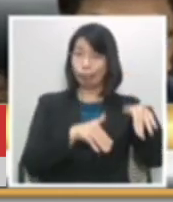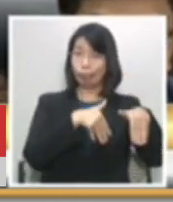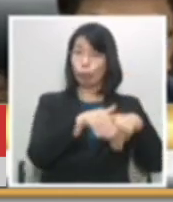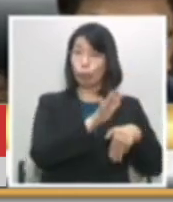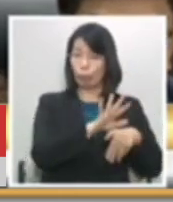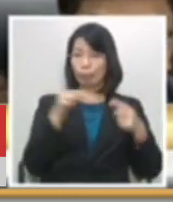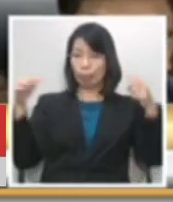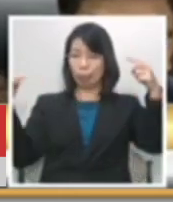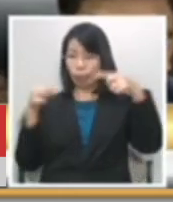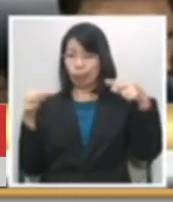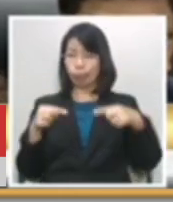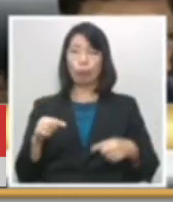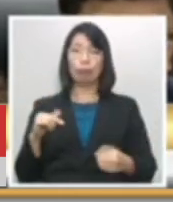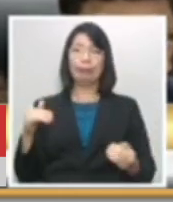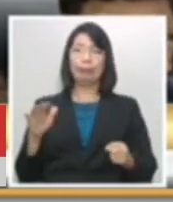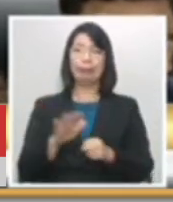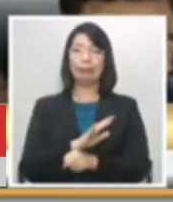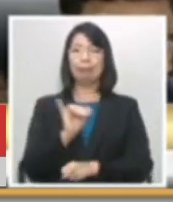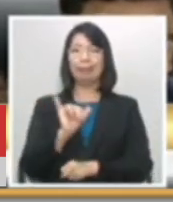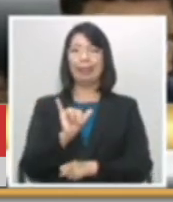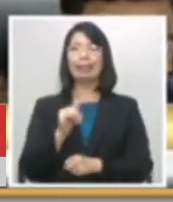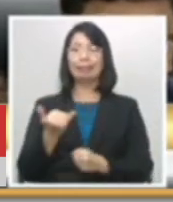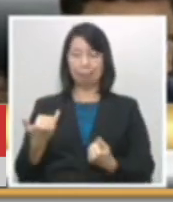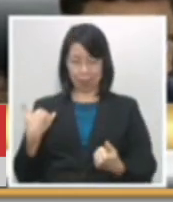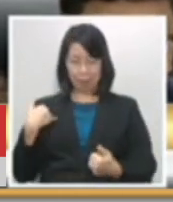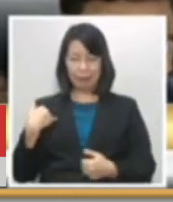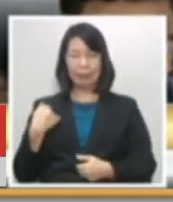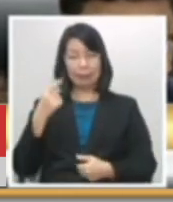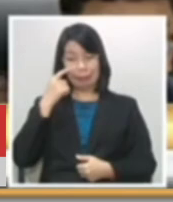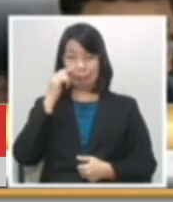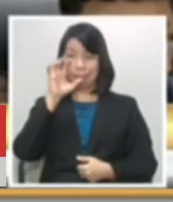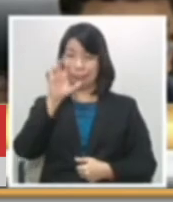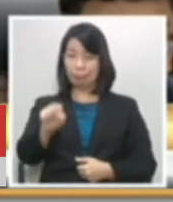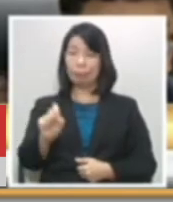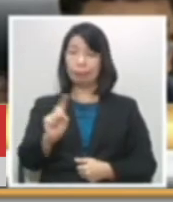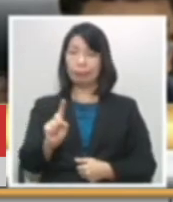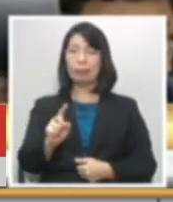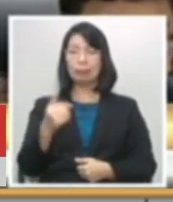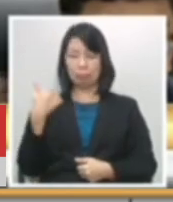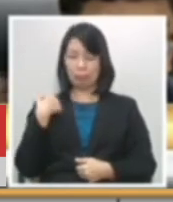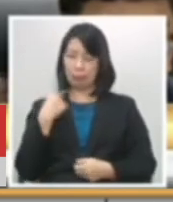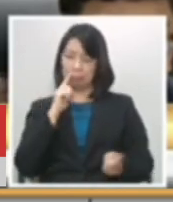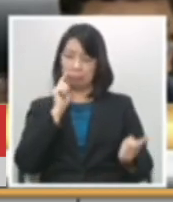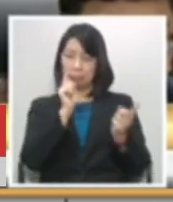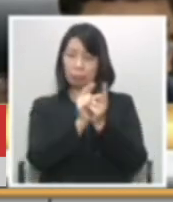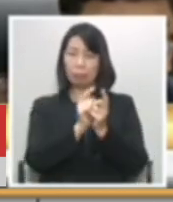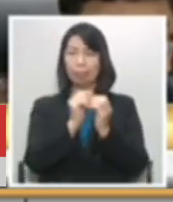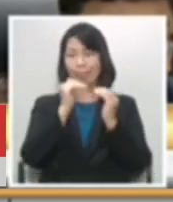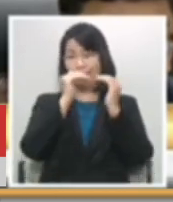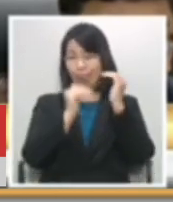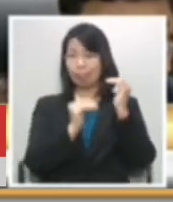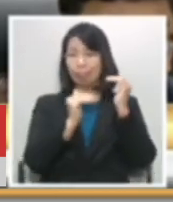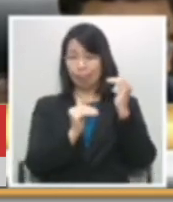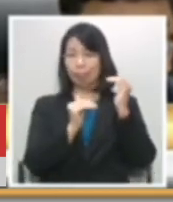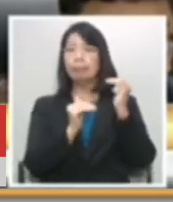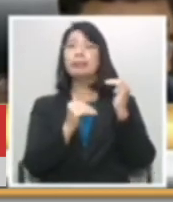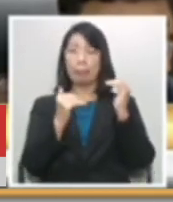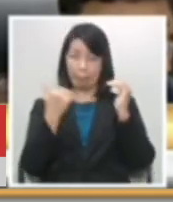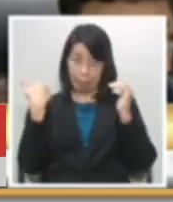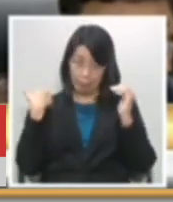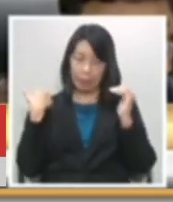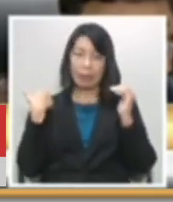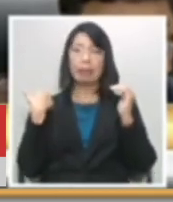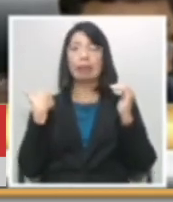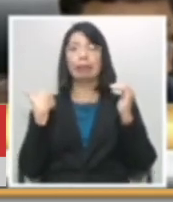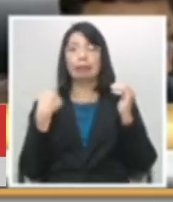มตั้งข้อสังเกตในเรื่องของความเหลื่อมล้ำโดยเฉพาะ